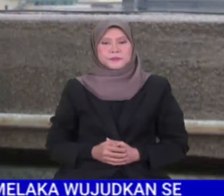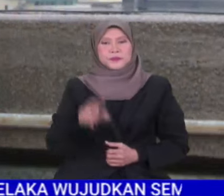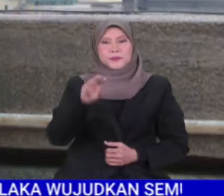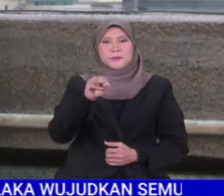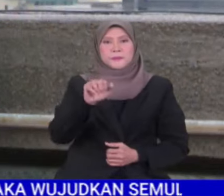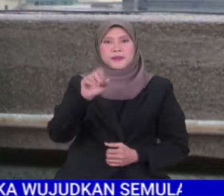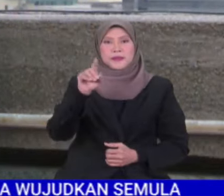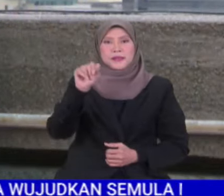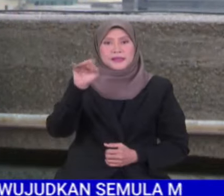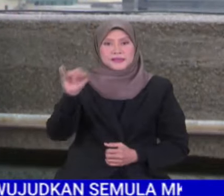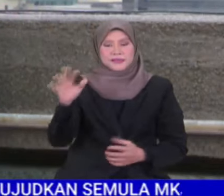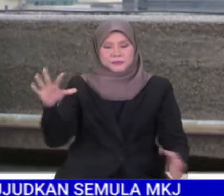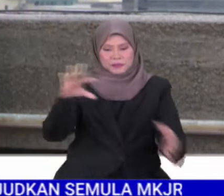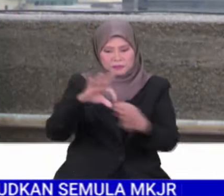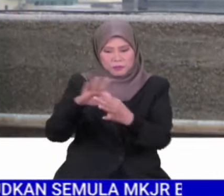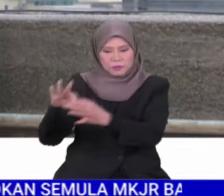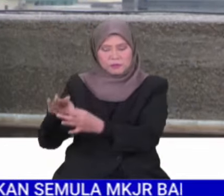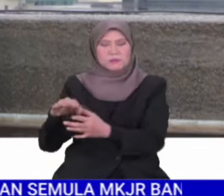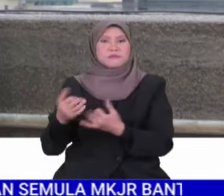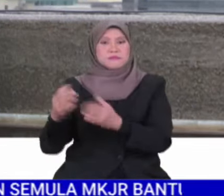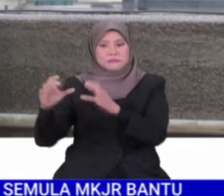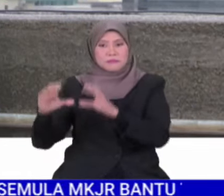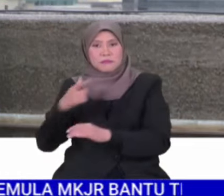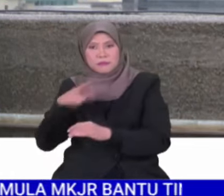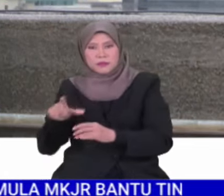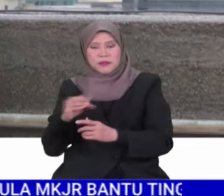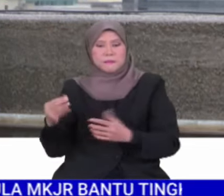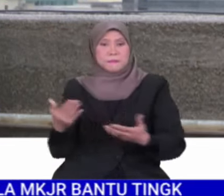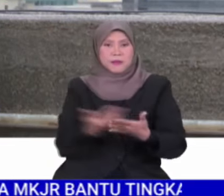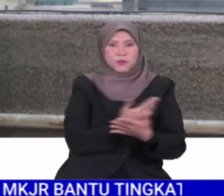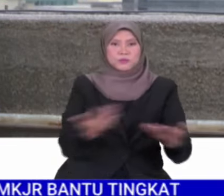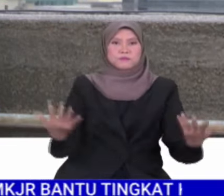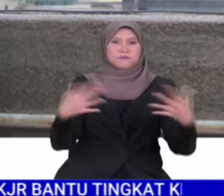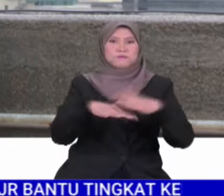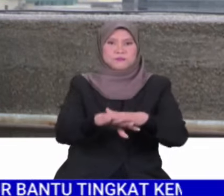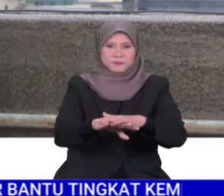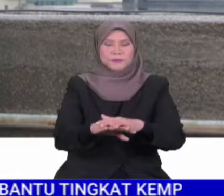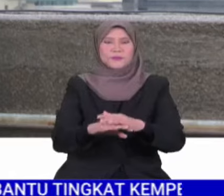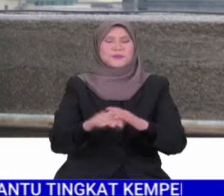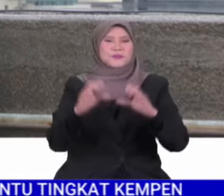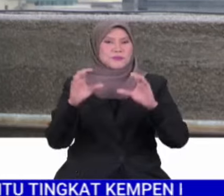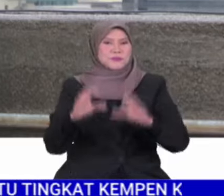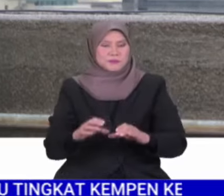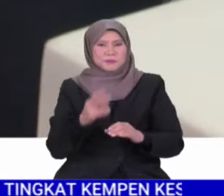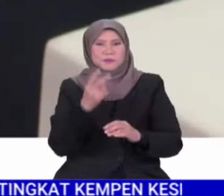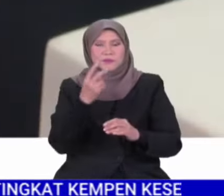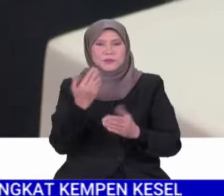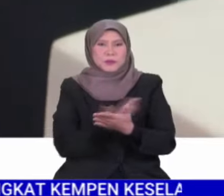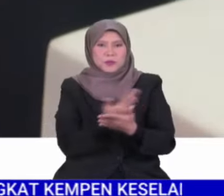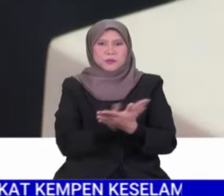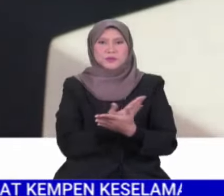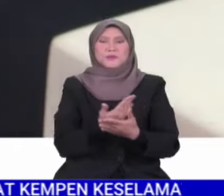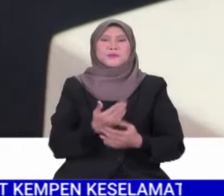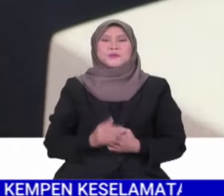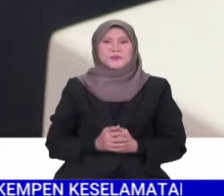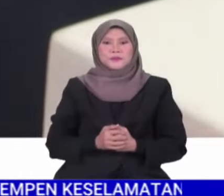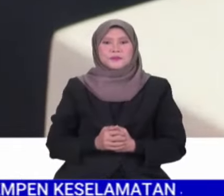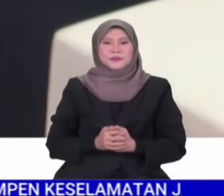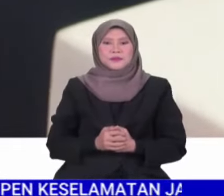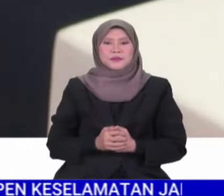Madani menggabungkan kaedah sedia ada dan baharu bagi menangani isu terkini dan ketidakpastian.